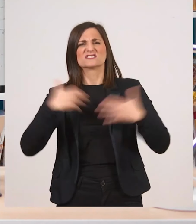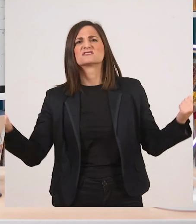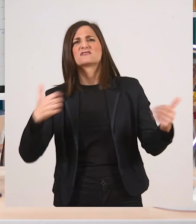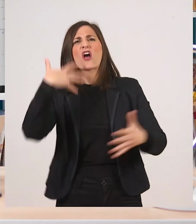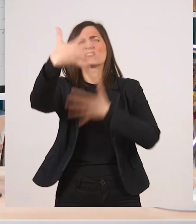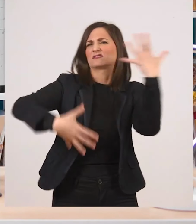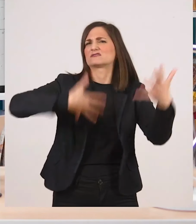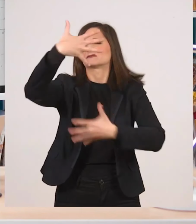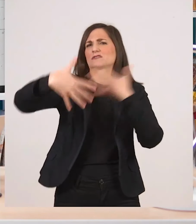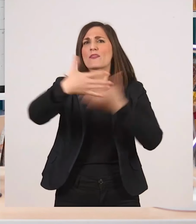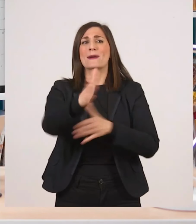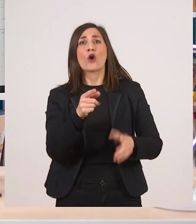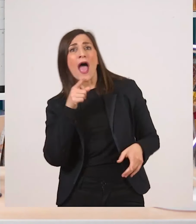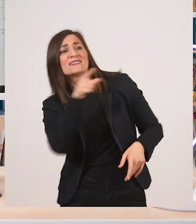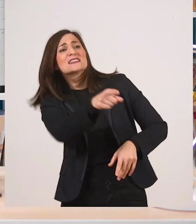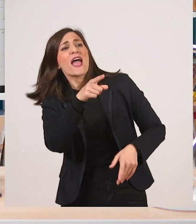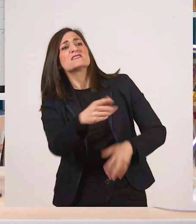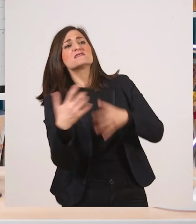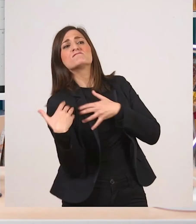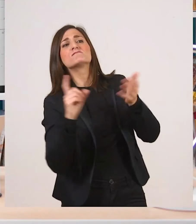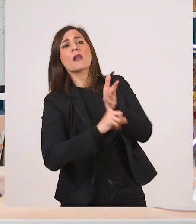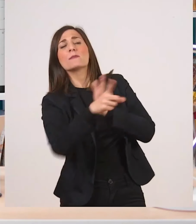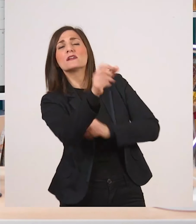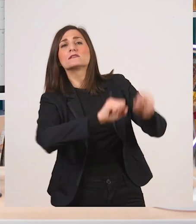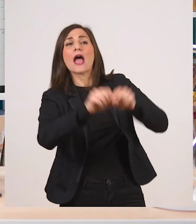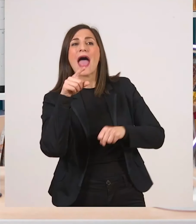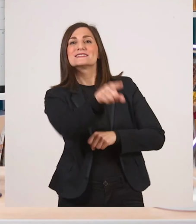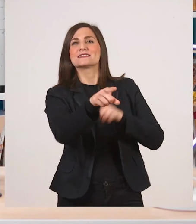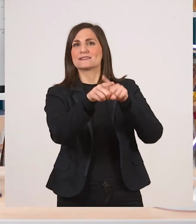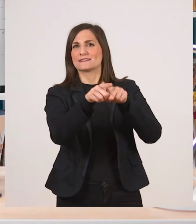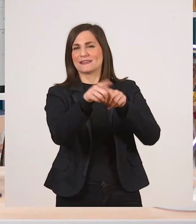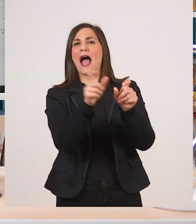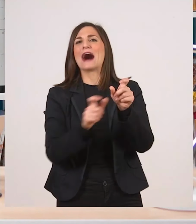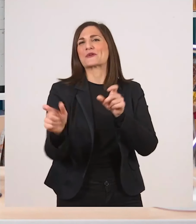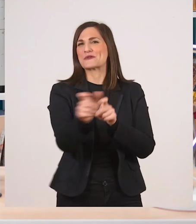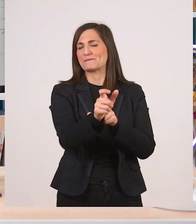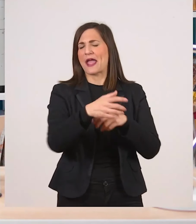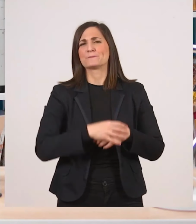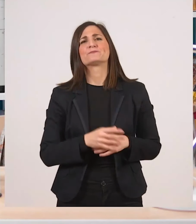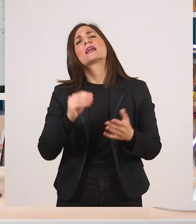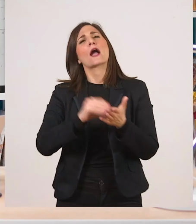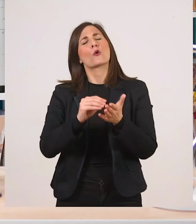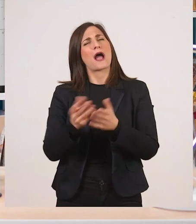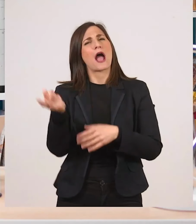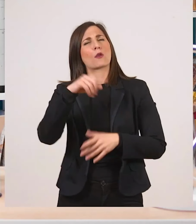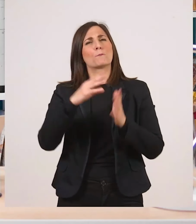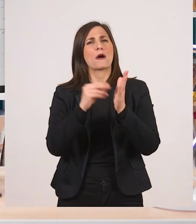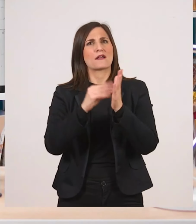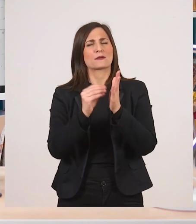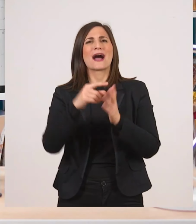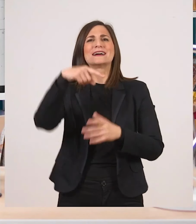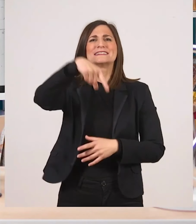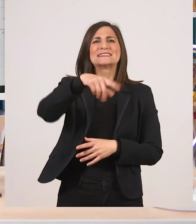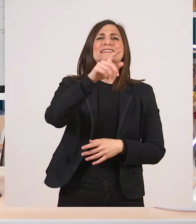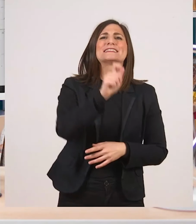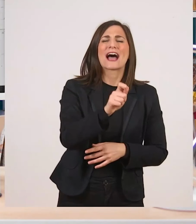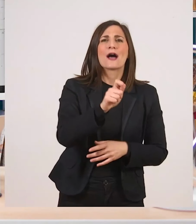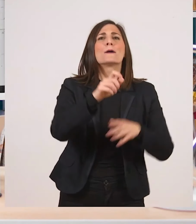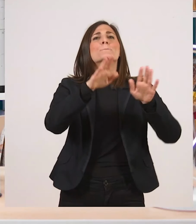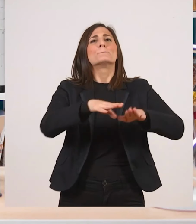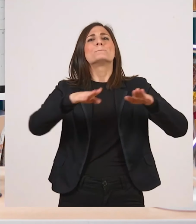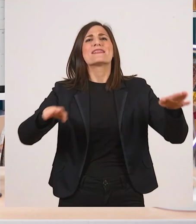κάτω το δωμάτιό μας, εσύ πρέπει να το καθαρίσεις, μας λέει. Και κάτι ακόμα. Πού είναι τα παιδιά? Πού είναι